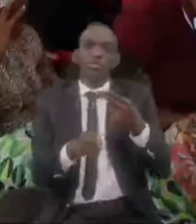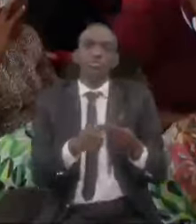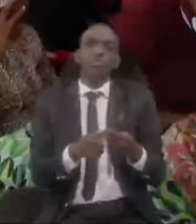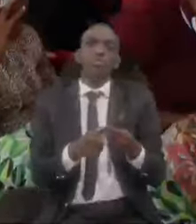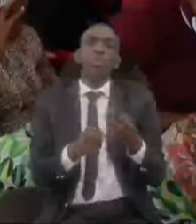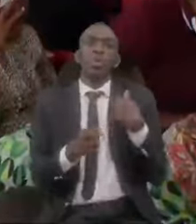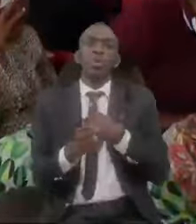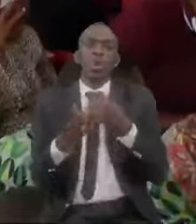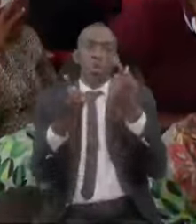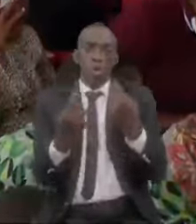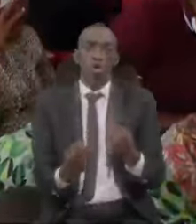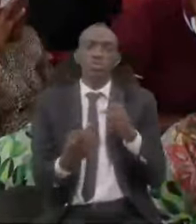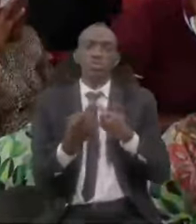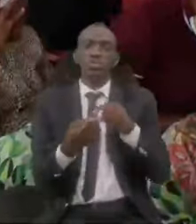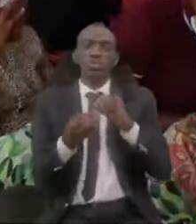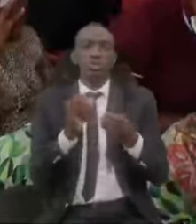Cinquième élément maintenant,